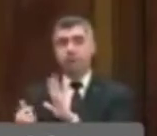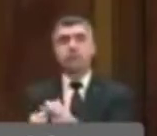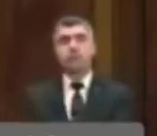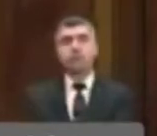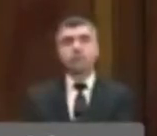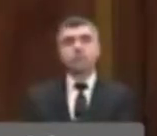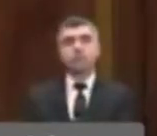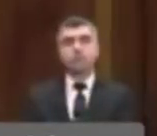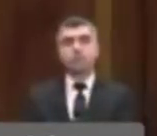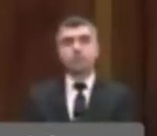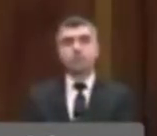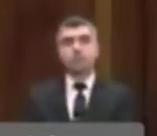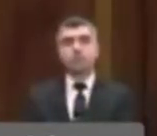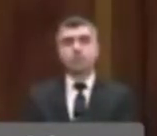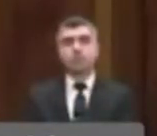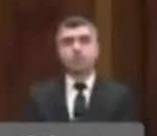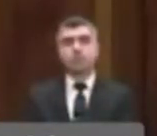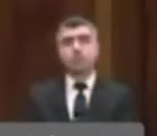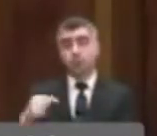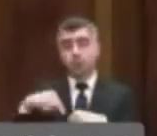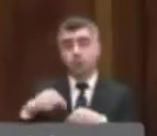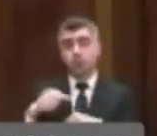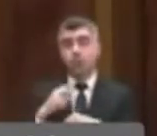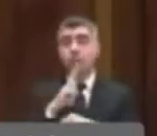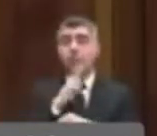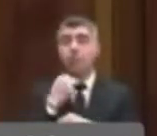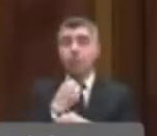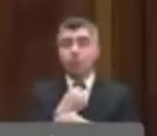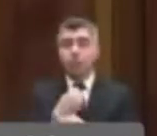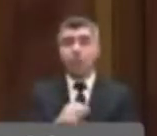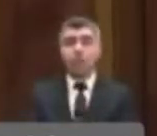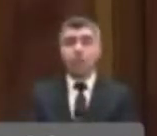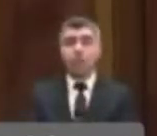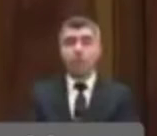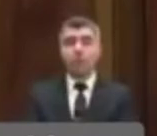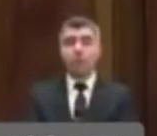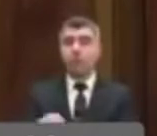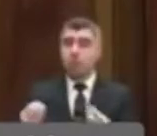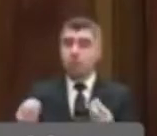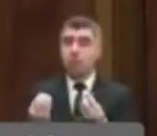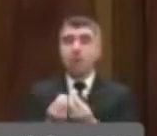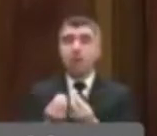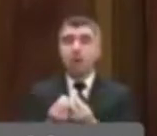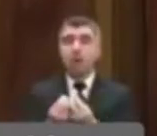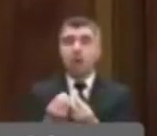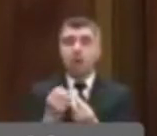دخلت الحكومة وكان معايا في الكابيني، ومن بعد مشى